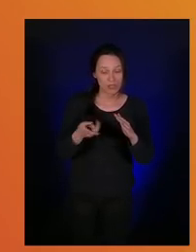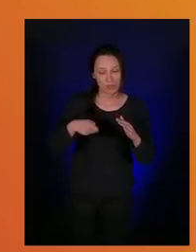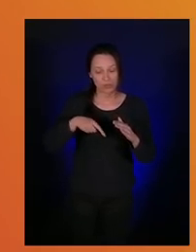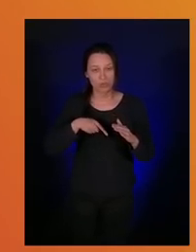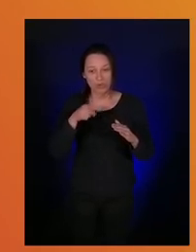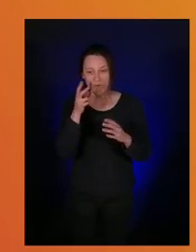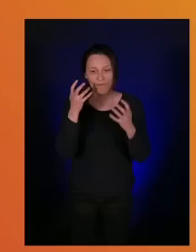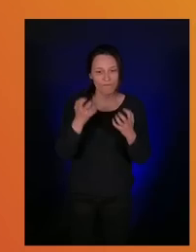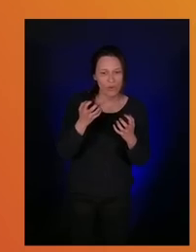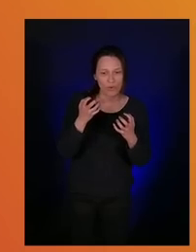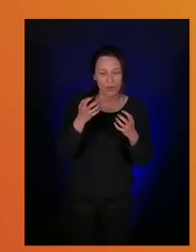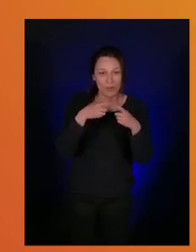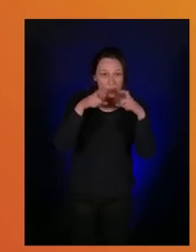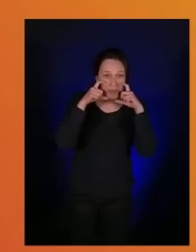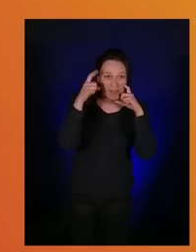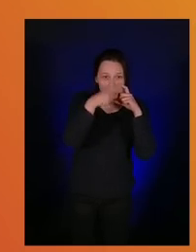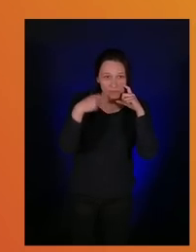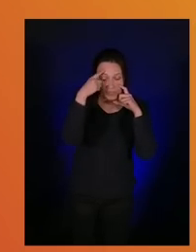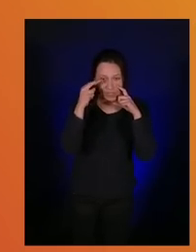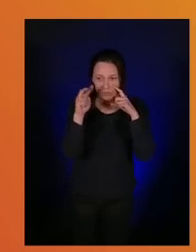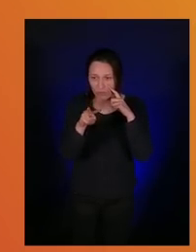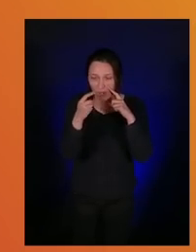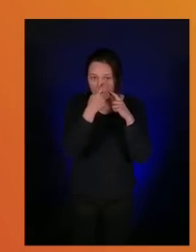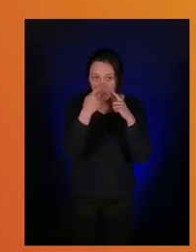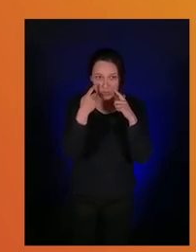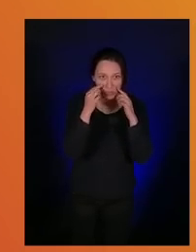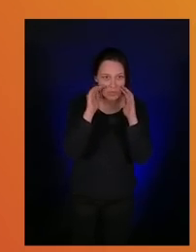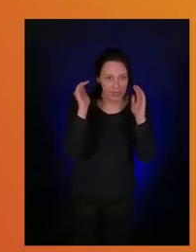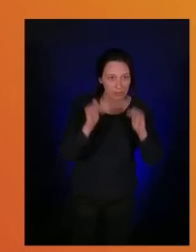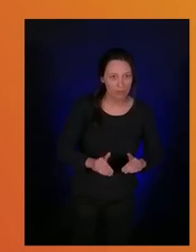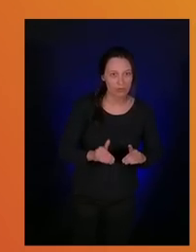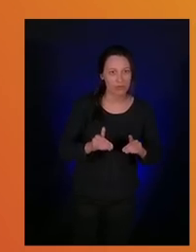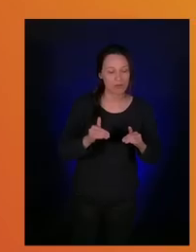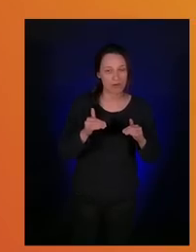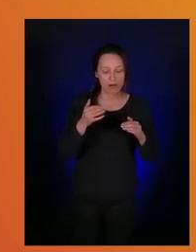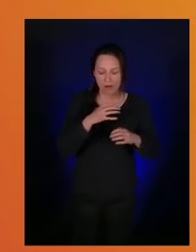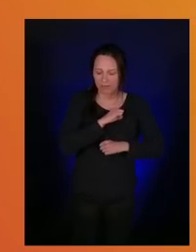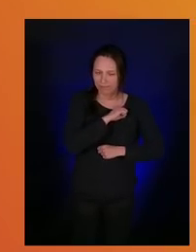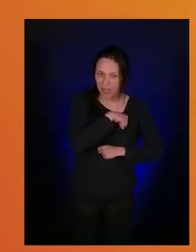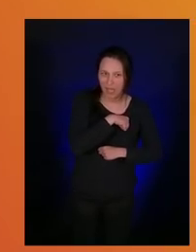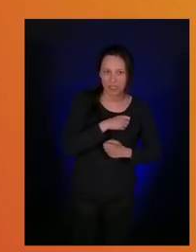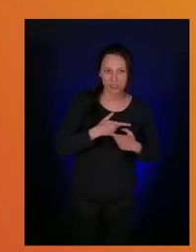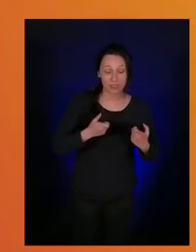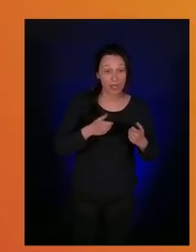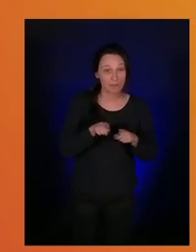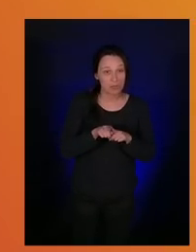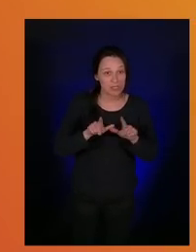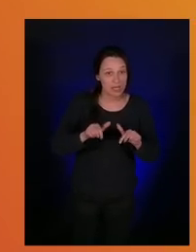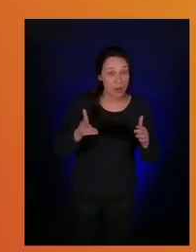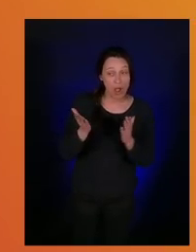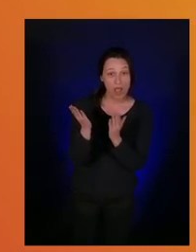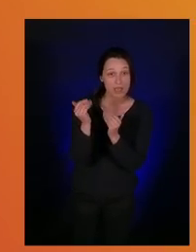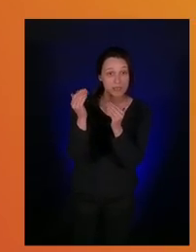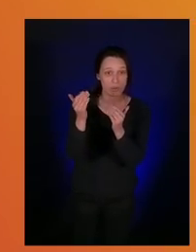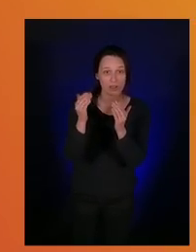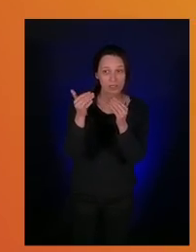masques, la peur, la peine, le désespoir et l'espoir. Espoir que le jour d'après serait meilleur, mais